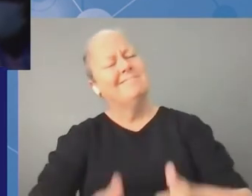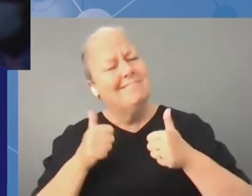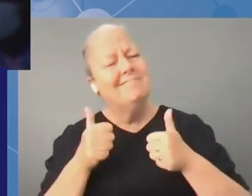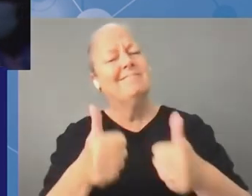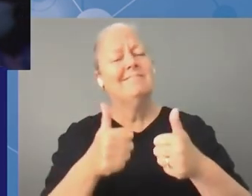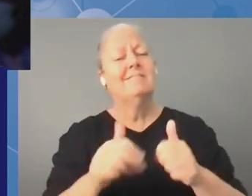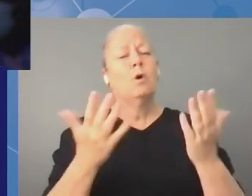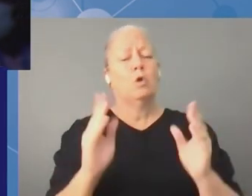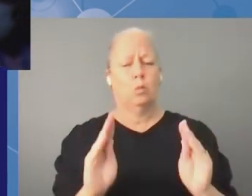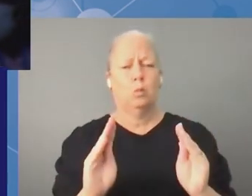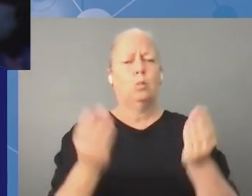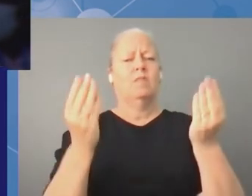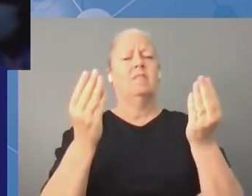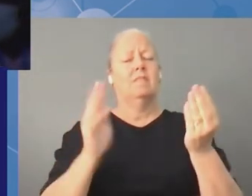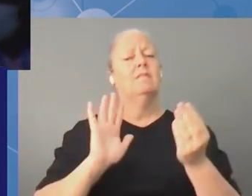في هذا العام